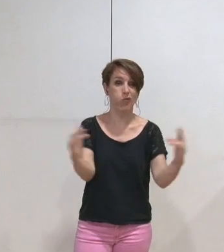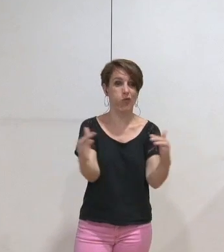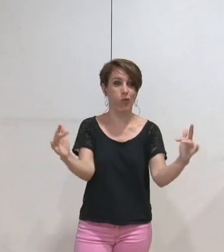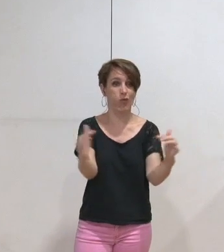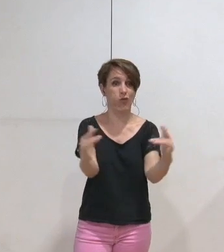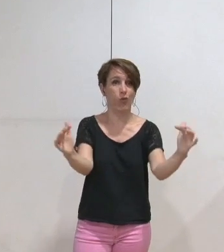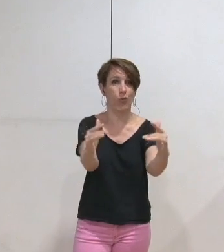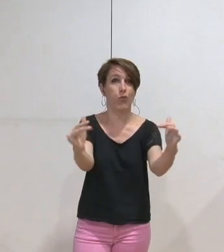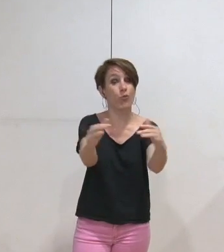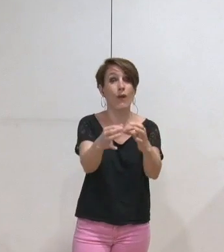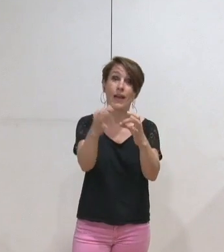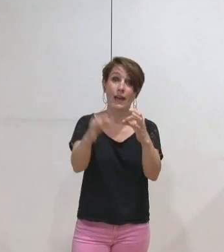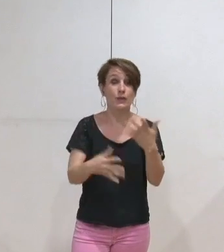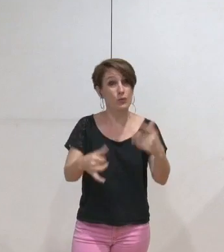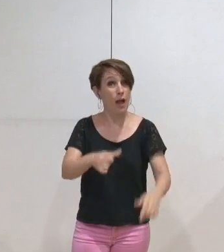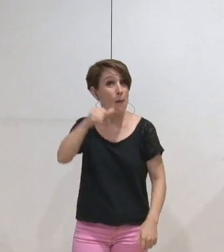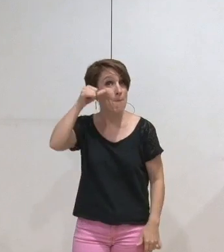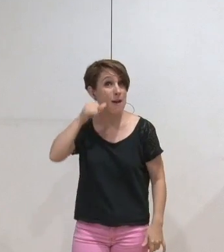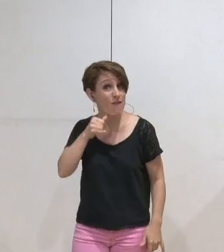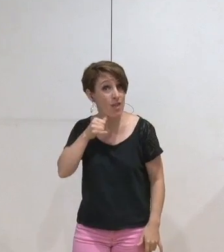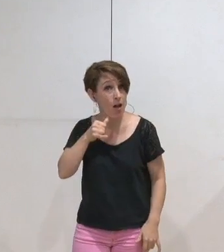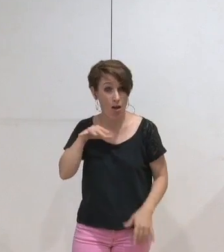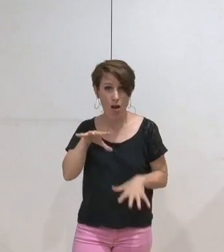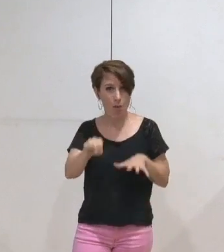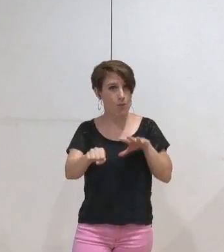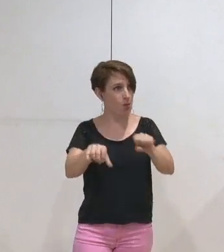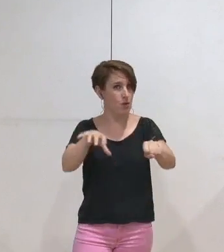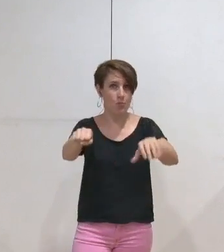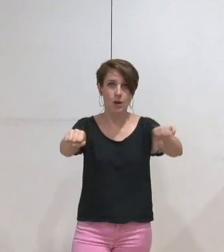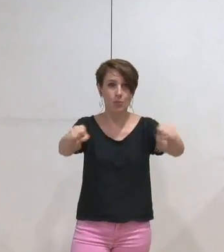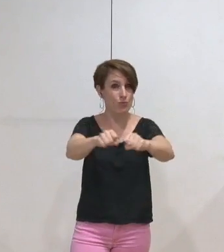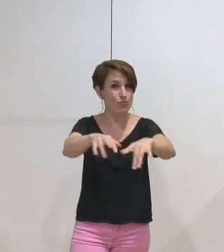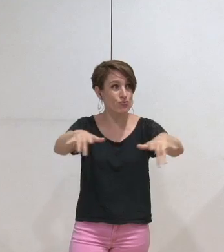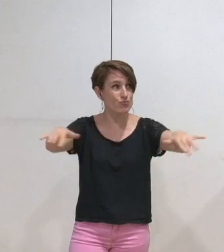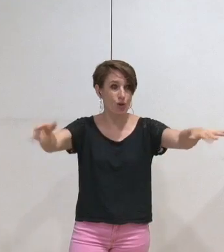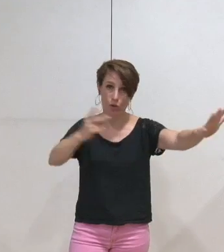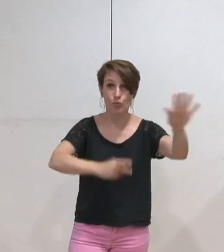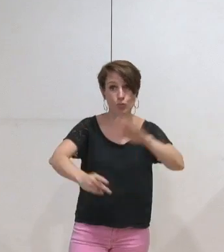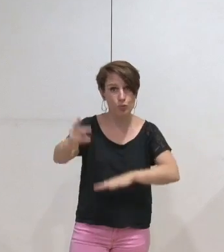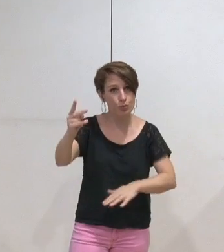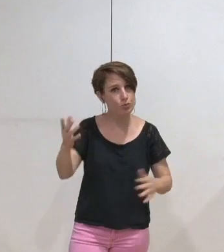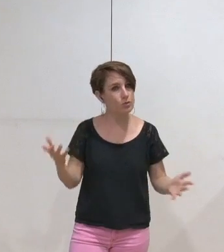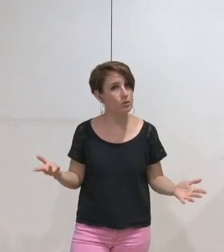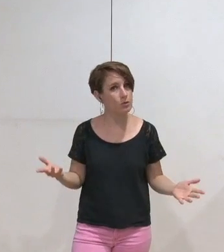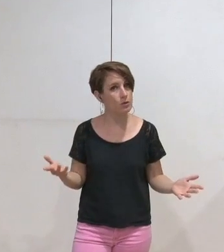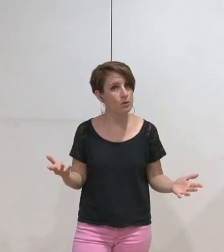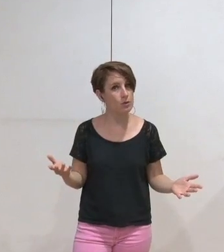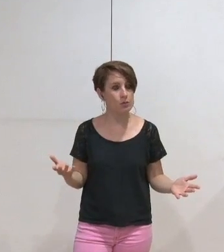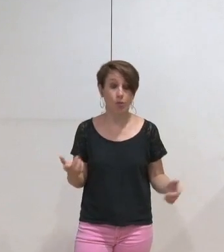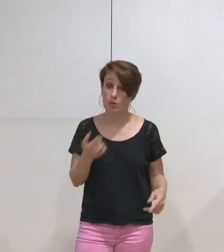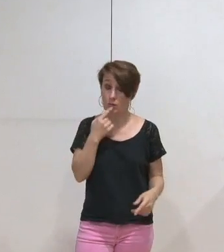proliféré les mafias profiteuses de misère et se sont multipliés les périles en tout genre cela relève soit de